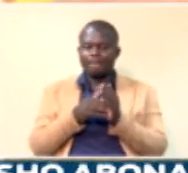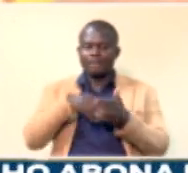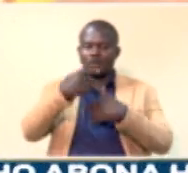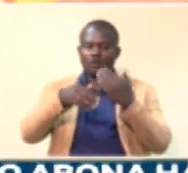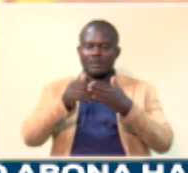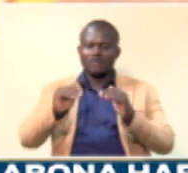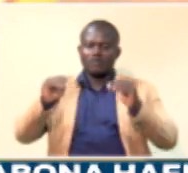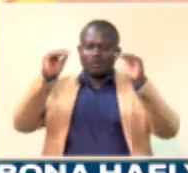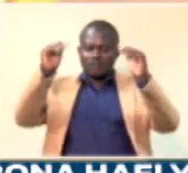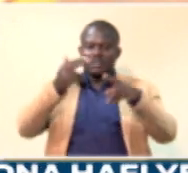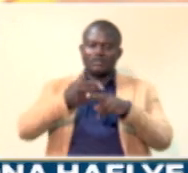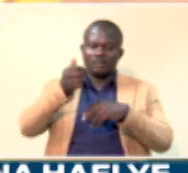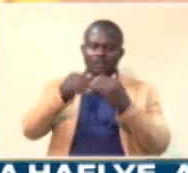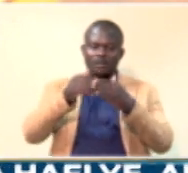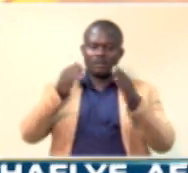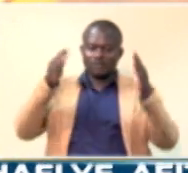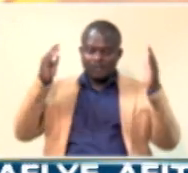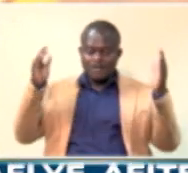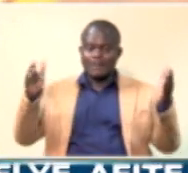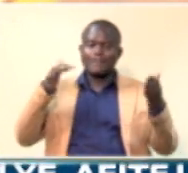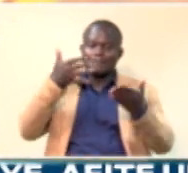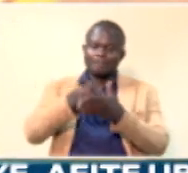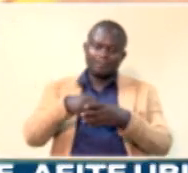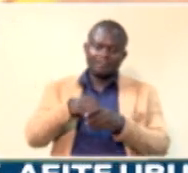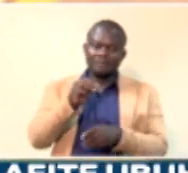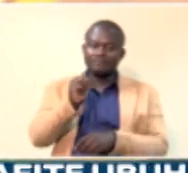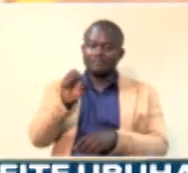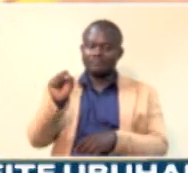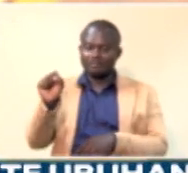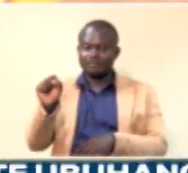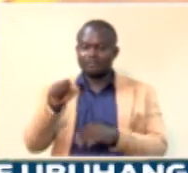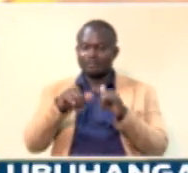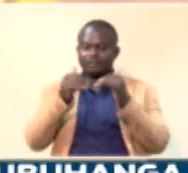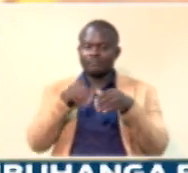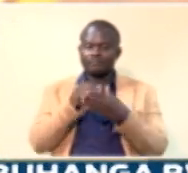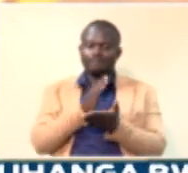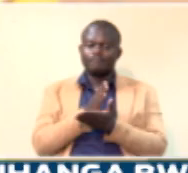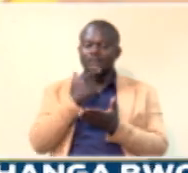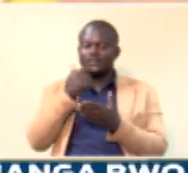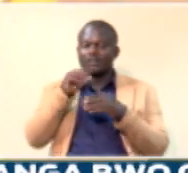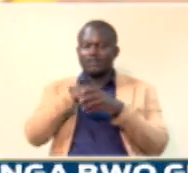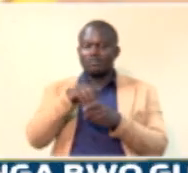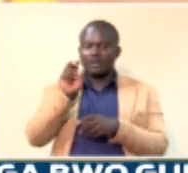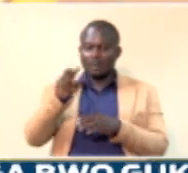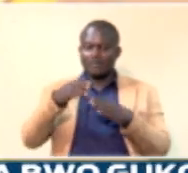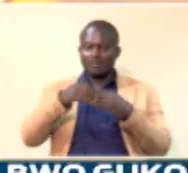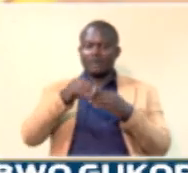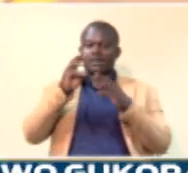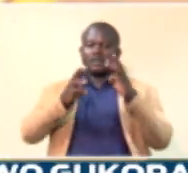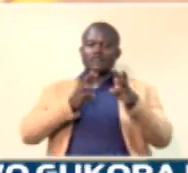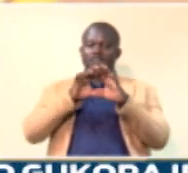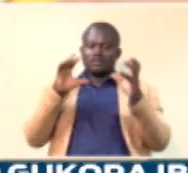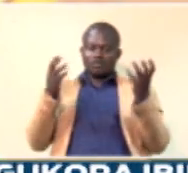gukomeza gukuza izina ryawe cyangwa se kuryagura. Bageze rero no kuri Lionel Messi umukinnyi mu byukuri nabwo ko ari muri babiri bayoboye isi mu mpira w'amaguru